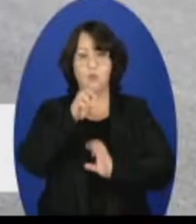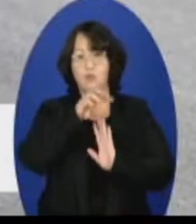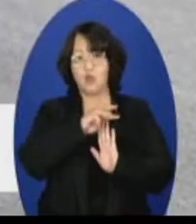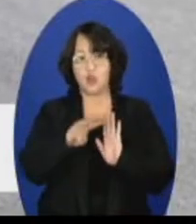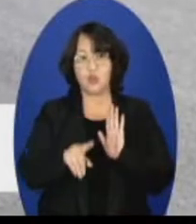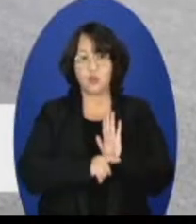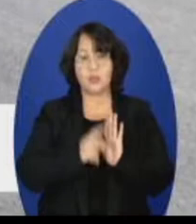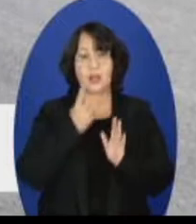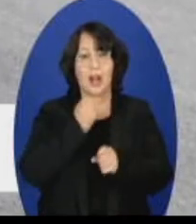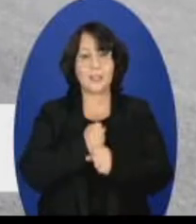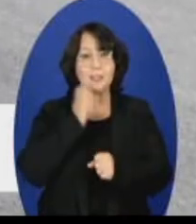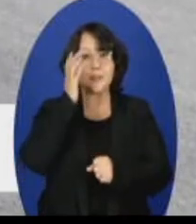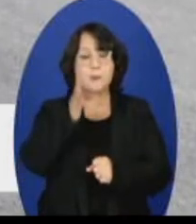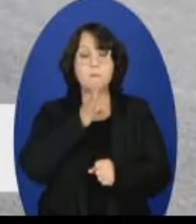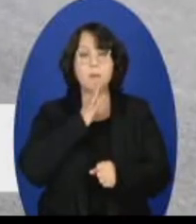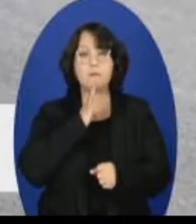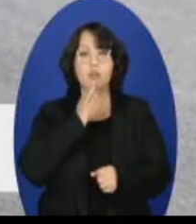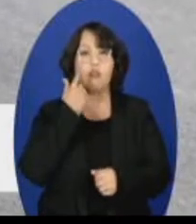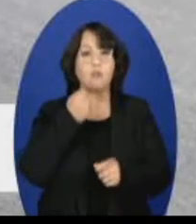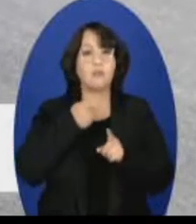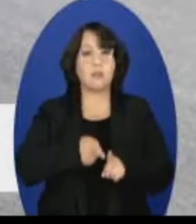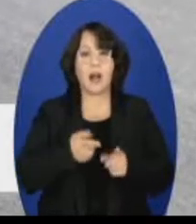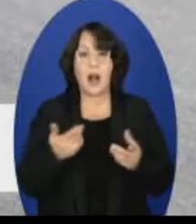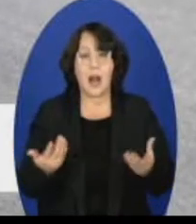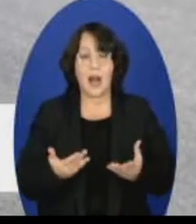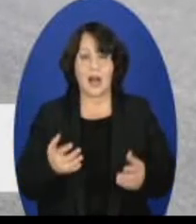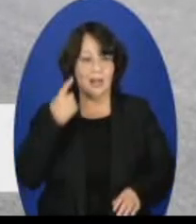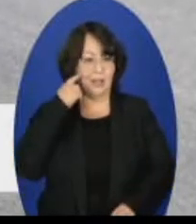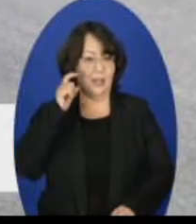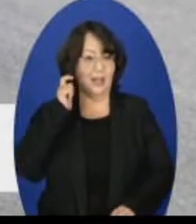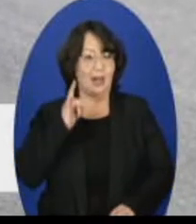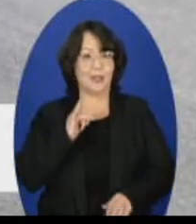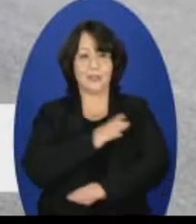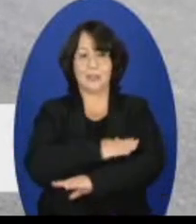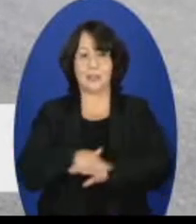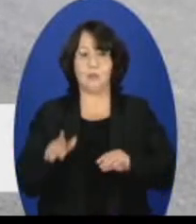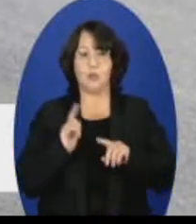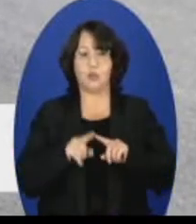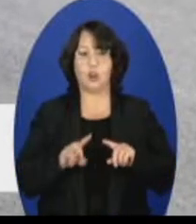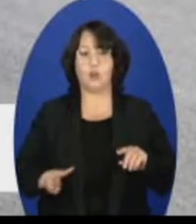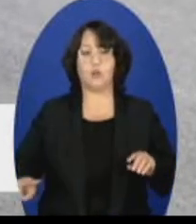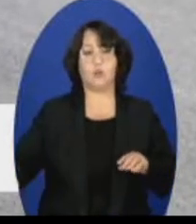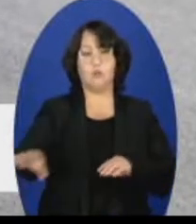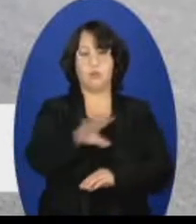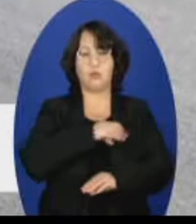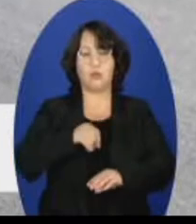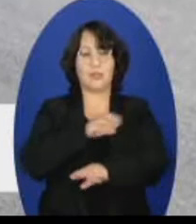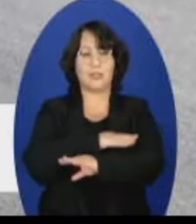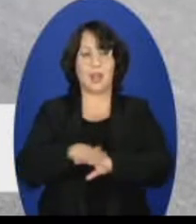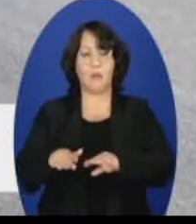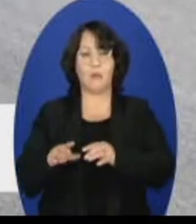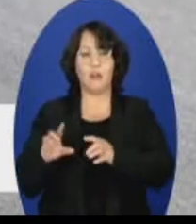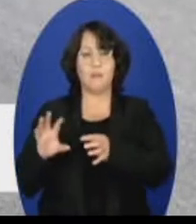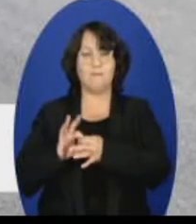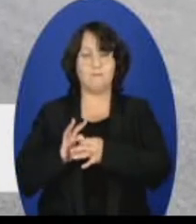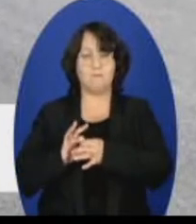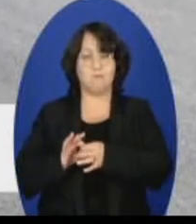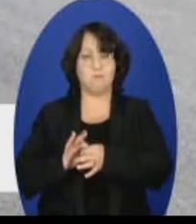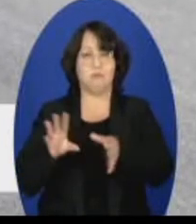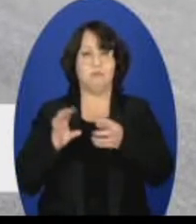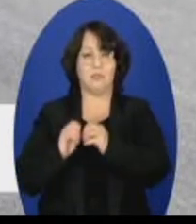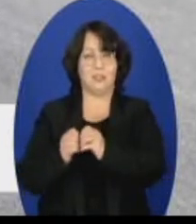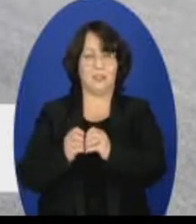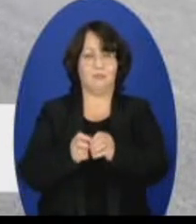мөрийн хөтөлбөрийнх нь нэг гол чиглэл нь за ер нь хатуу хүчилтэй одоо орон нутгийн бүсийн чанартай автосамын сүлжээг өргөжих